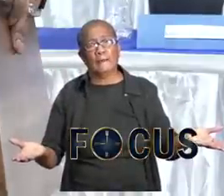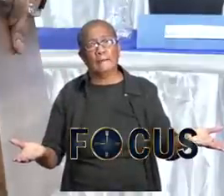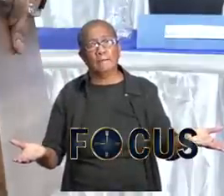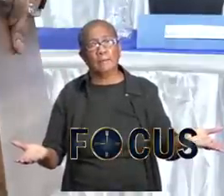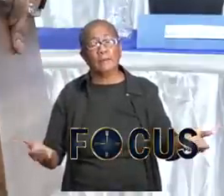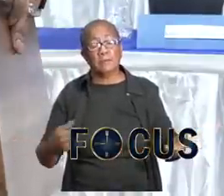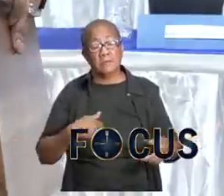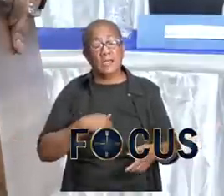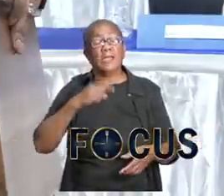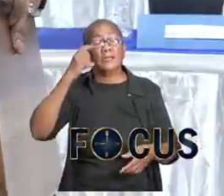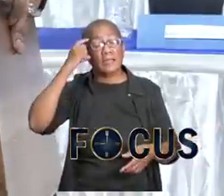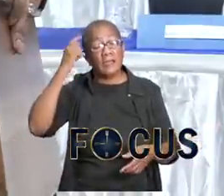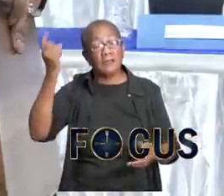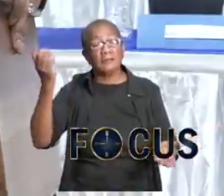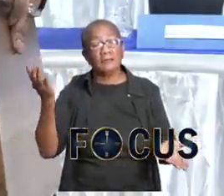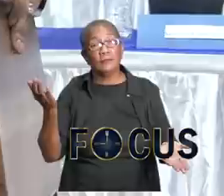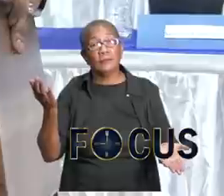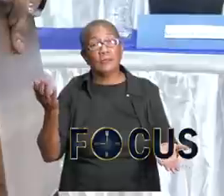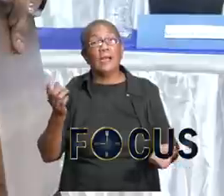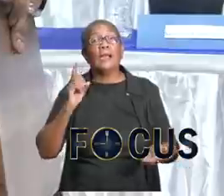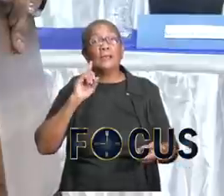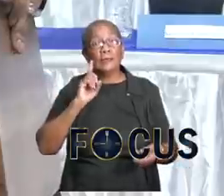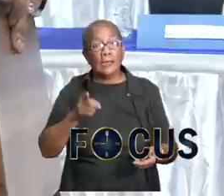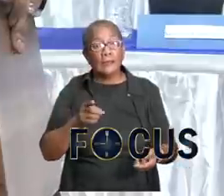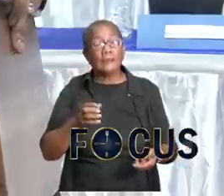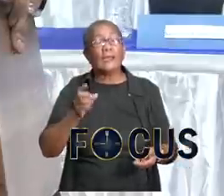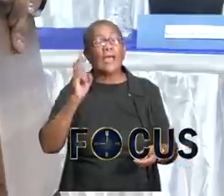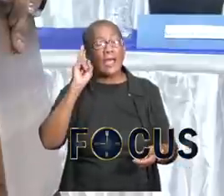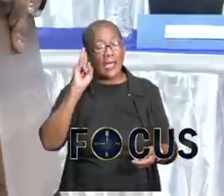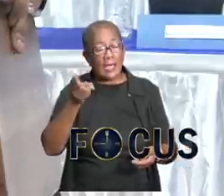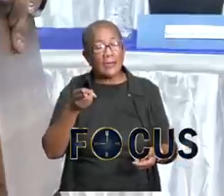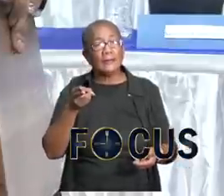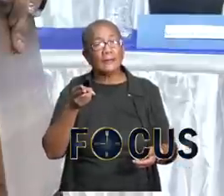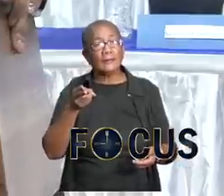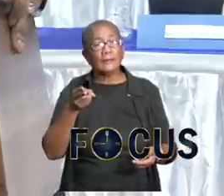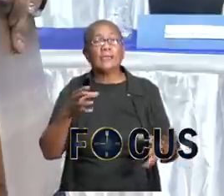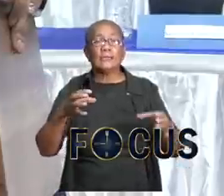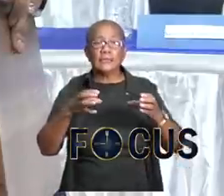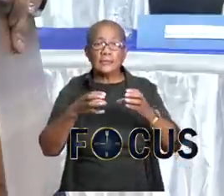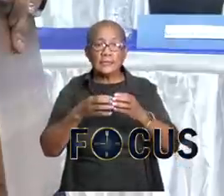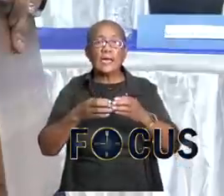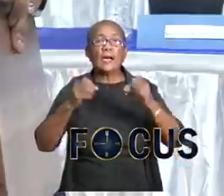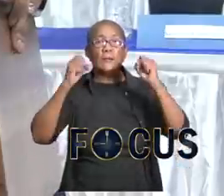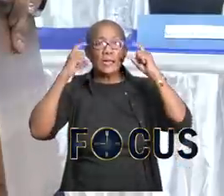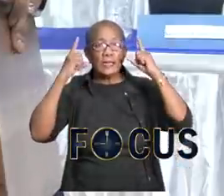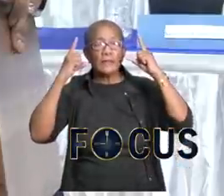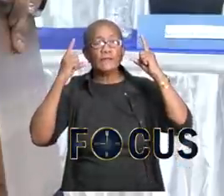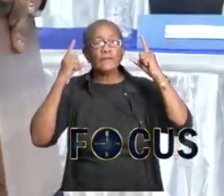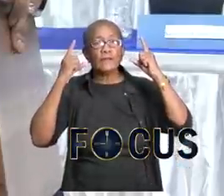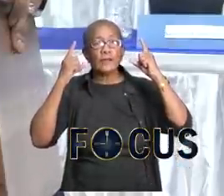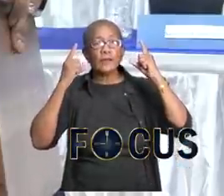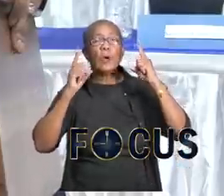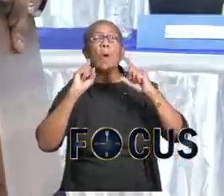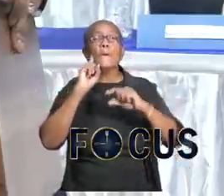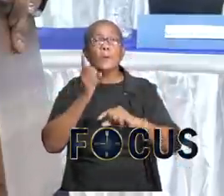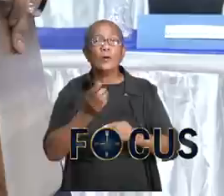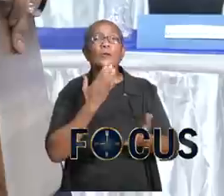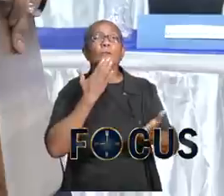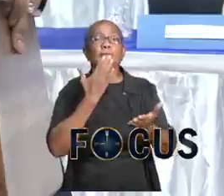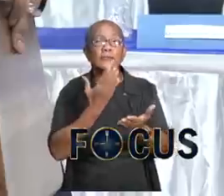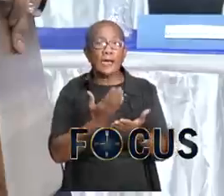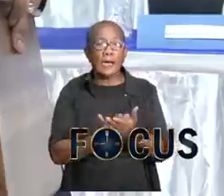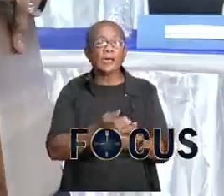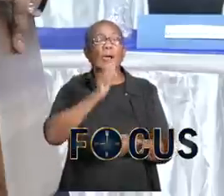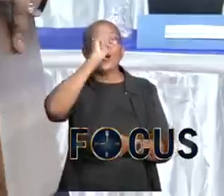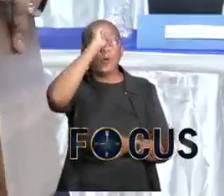En ik denk dat ik inderdaad die samenleving moet bedanken. Mijn waardering